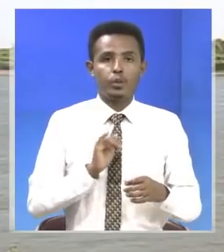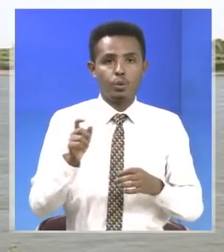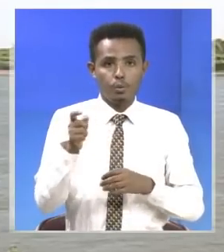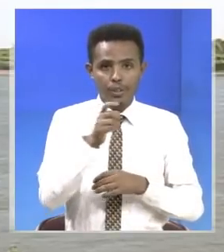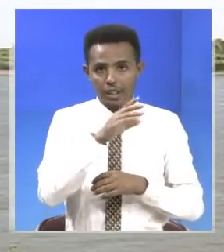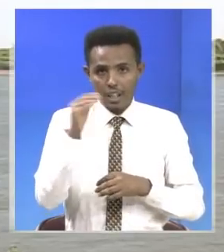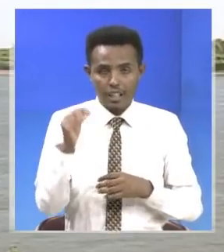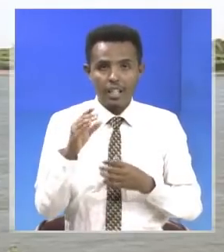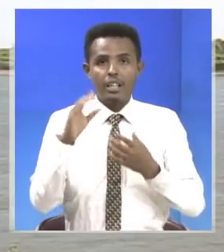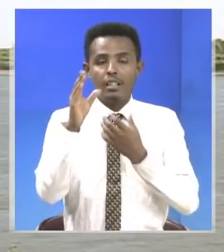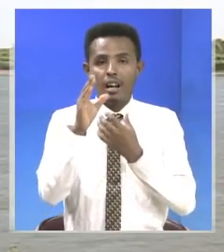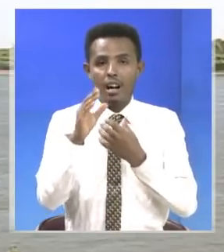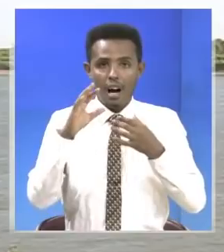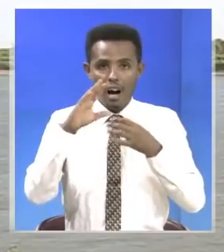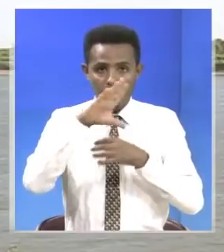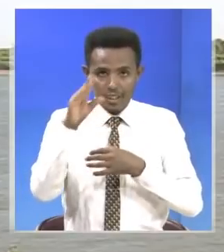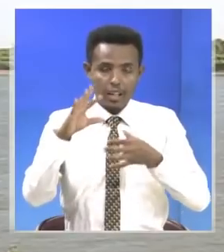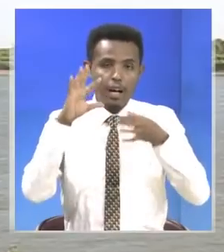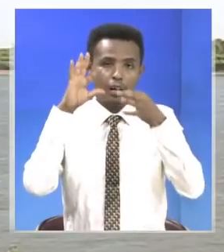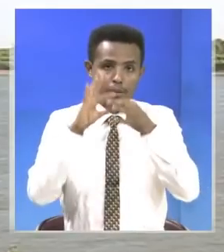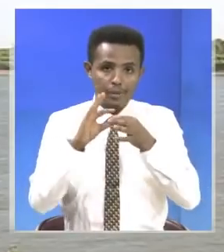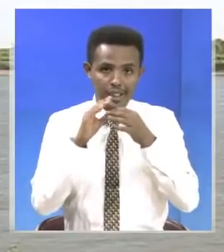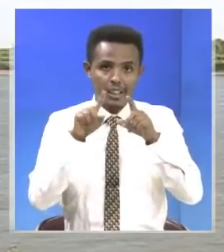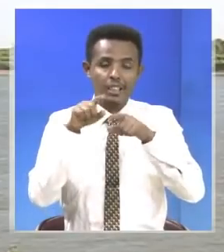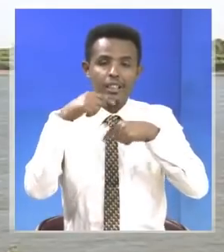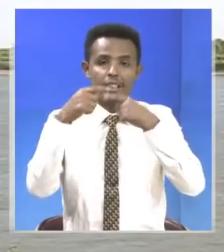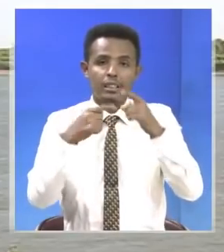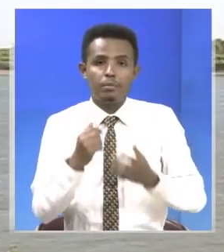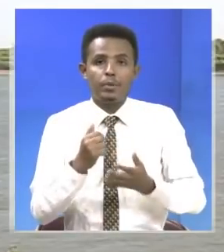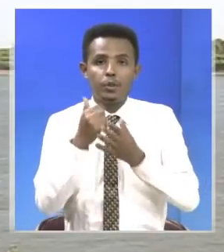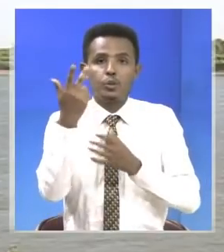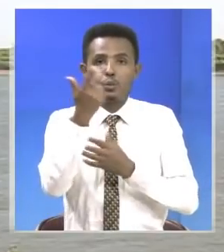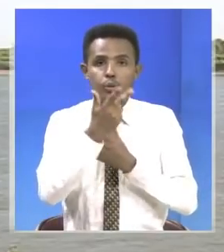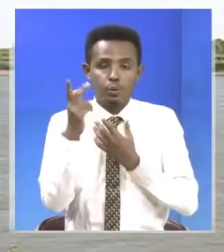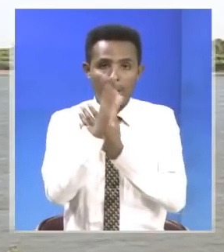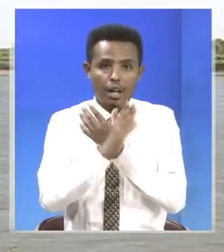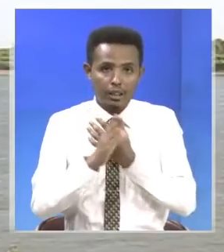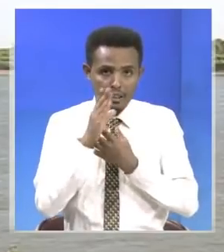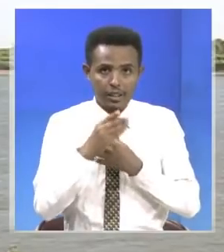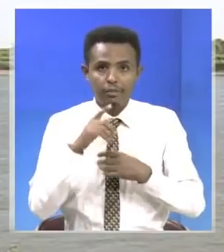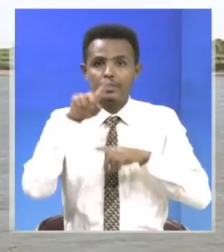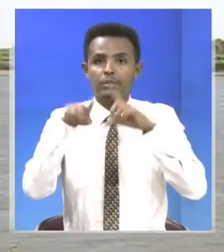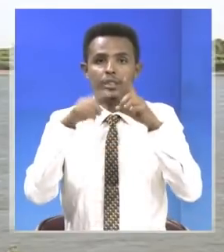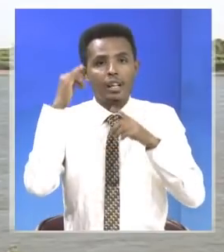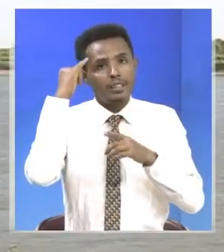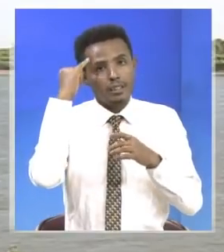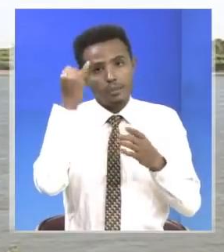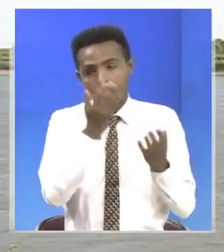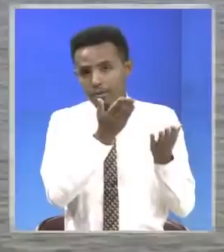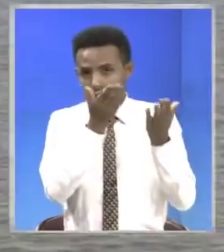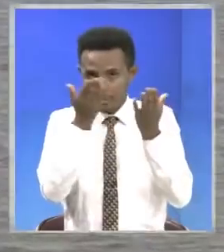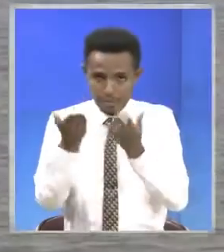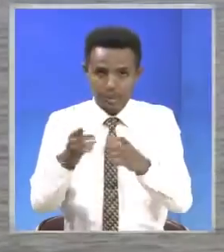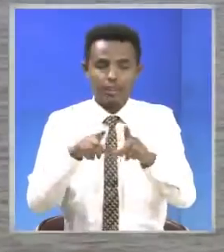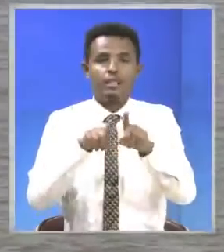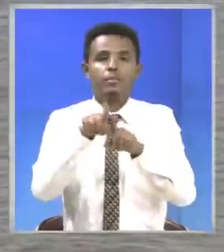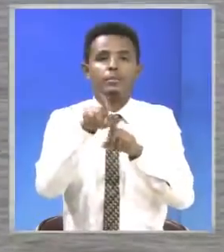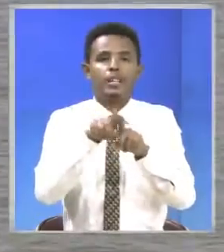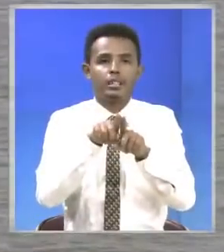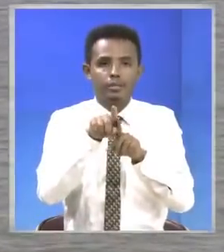ህብረት ማዕቀፍን የሚያስጠብቅ የድርድር ሂደት በመደገፍ ታዛቢዎች በሶስቱ ሀገራት ስምምነት ሲጠየቁ ብቻ ሀሳብ ማቅረብ ለመቅረብ